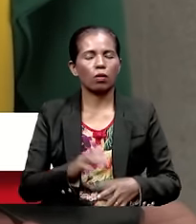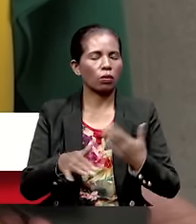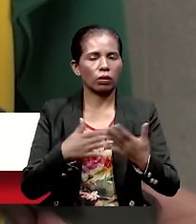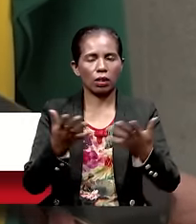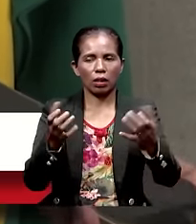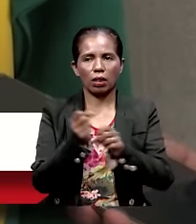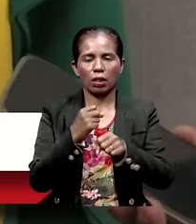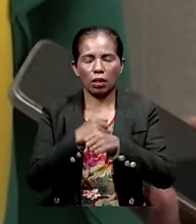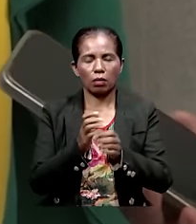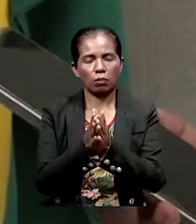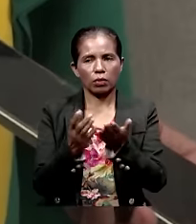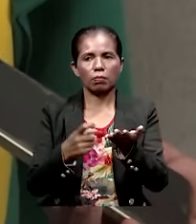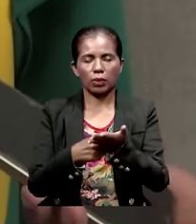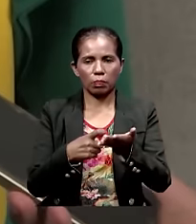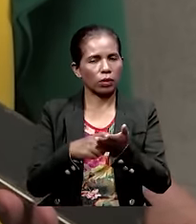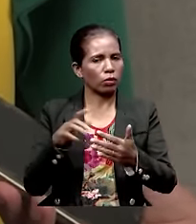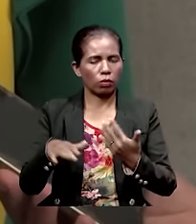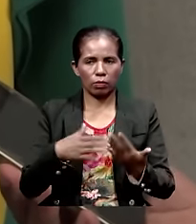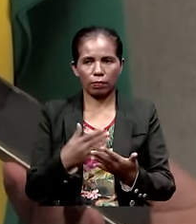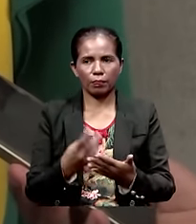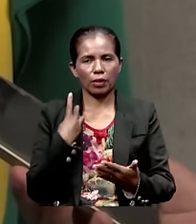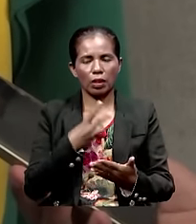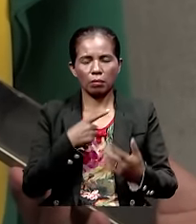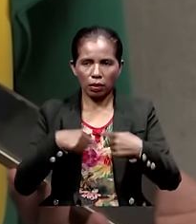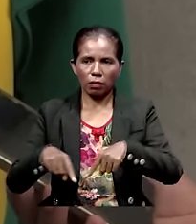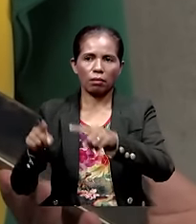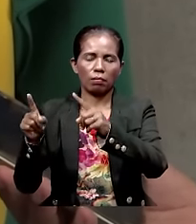kemai pasaport tu ne be mes ami kon ubai ya